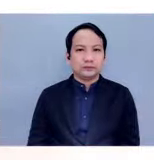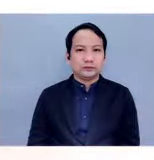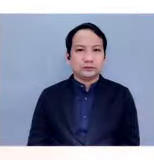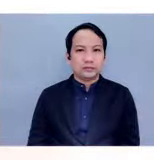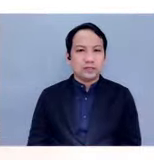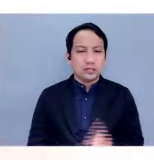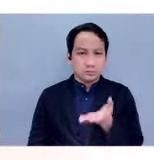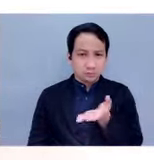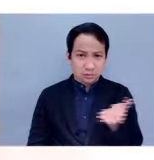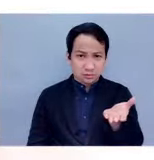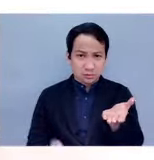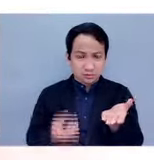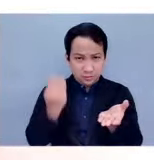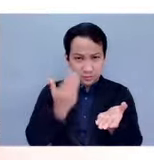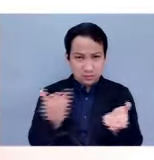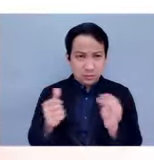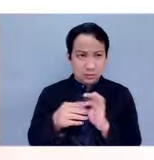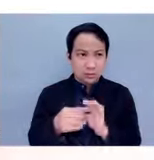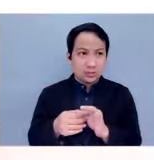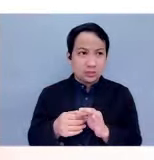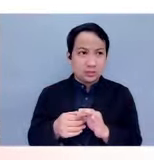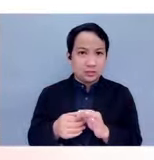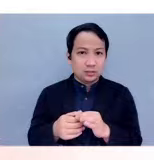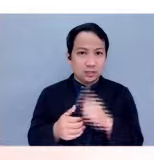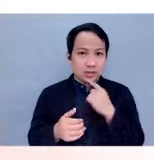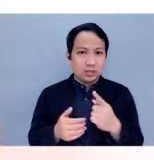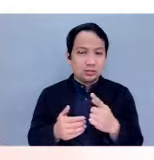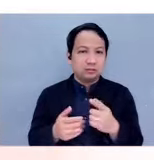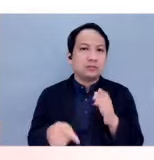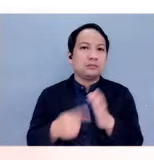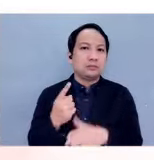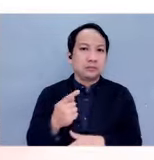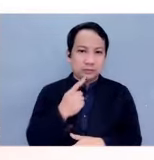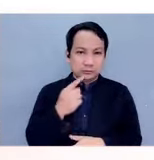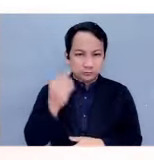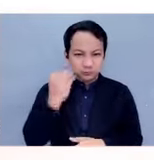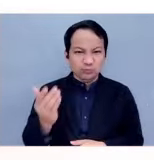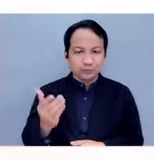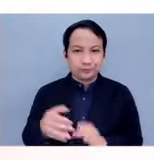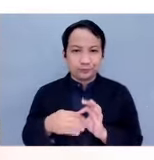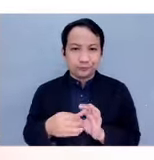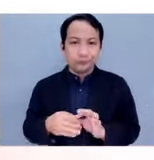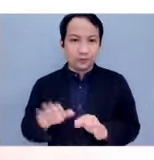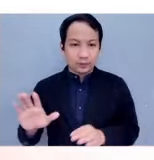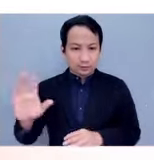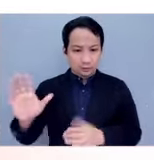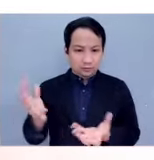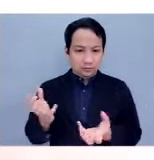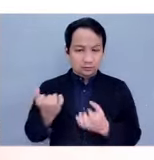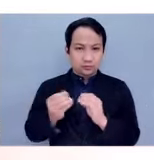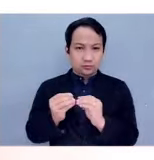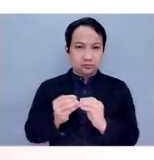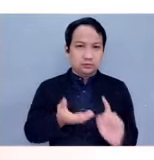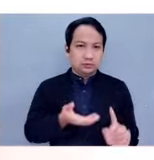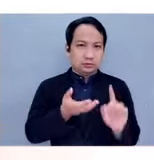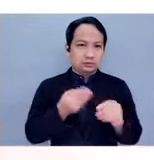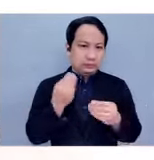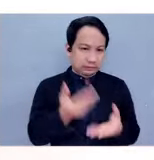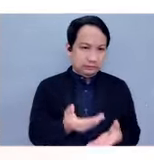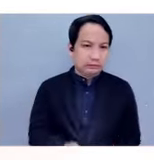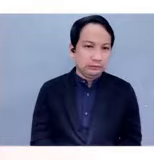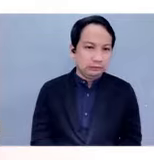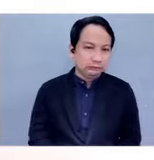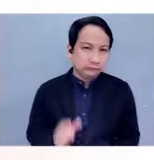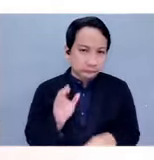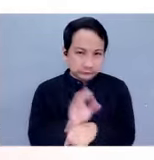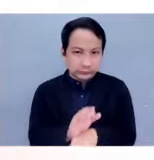think we have to remember na kuminsan masama din nga para dun sa isang tao kapag masyadong niya siyang tinutulungan, di ba?